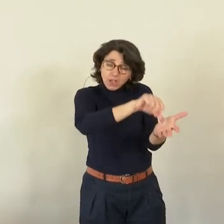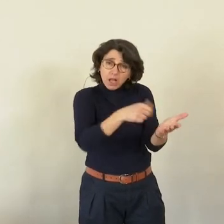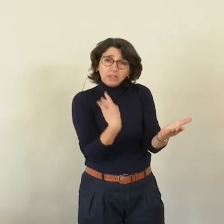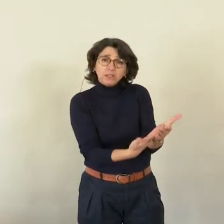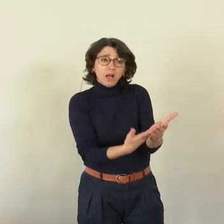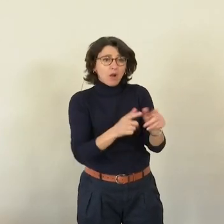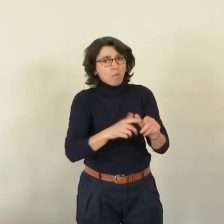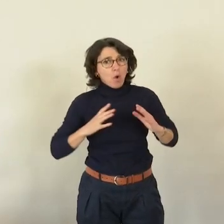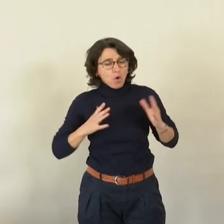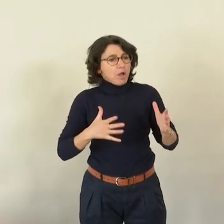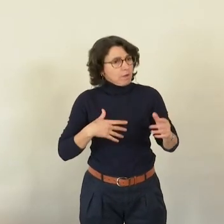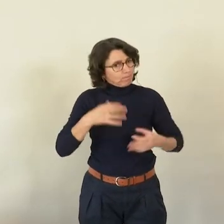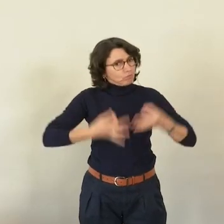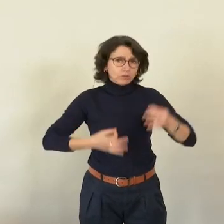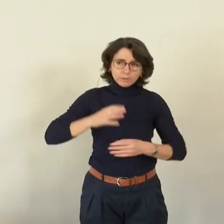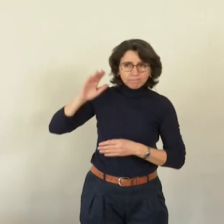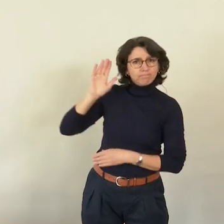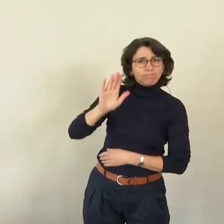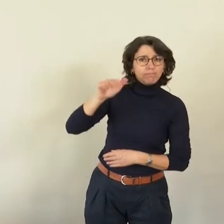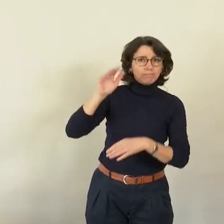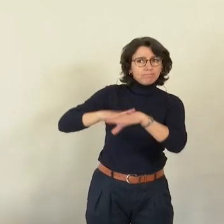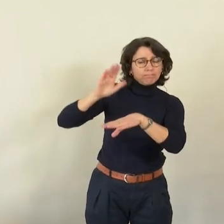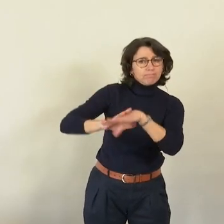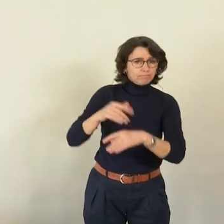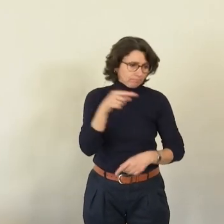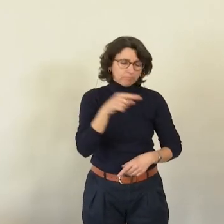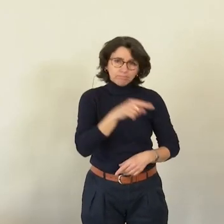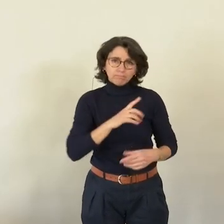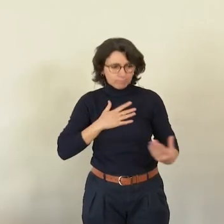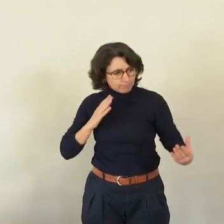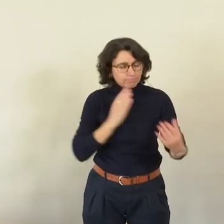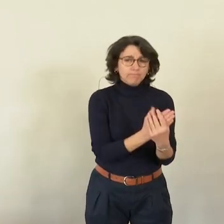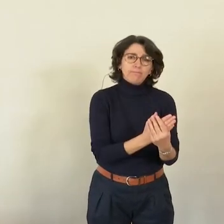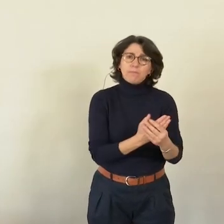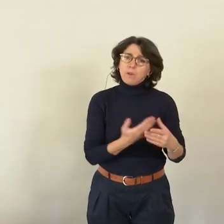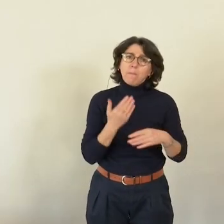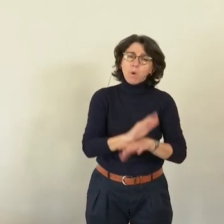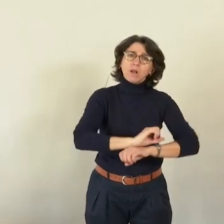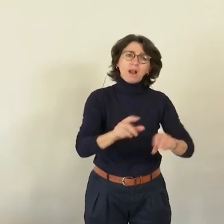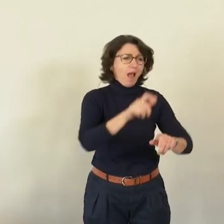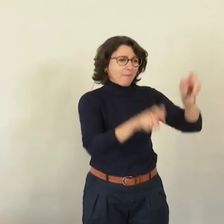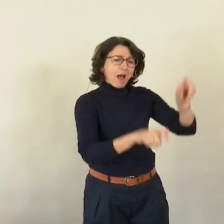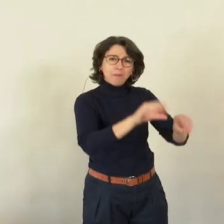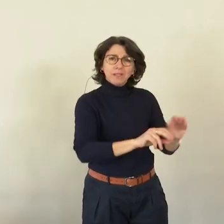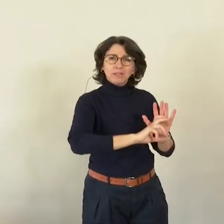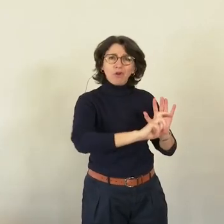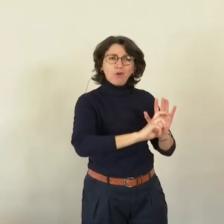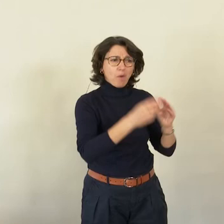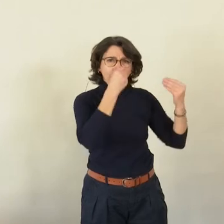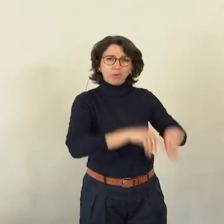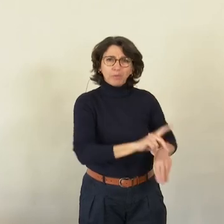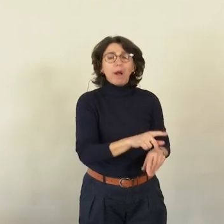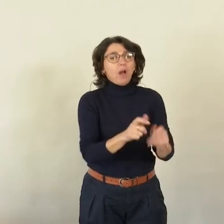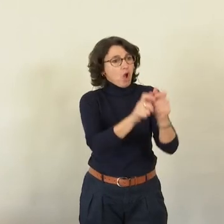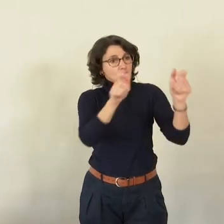d'actionner la justice de marquer une volonté de de démontrer que vous n'abandonnez pas pas les Grenoblois ni les entreprises